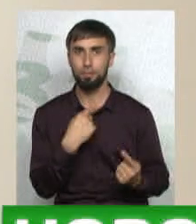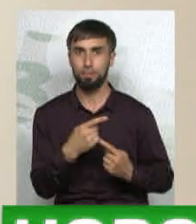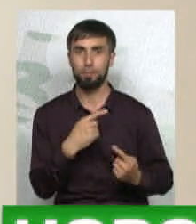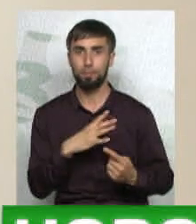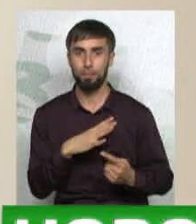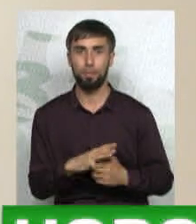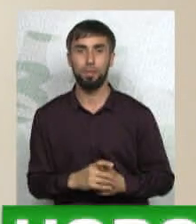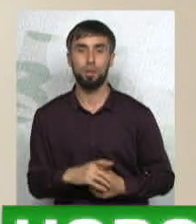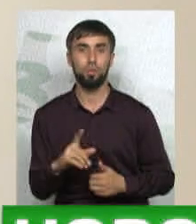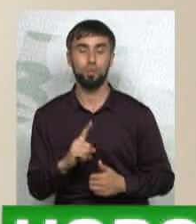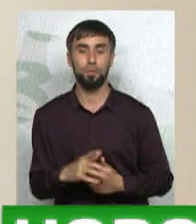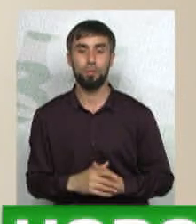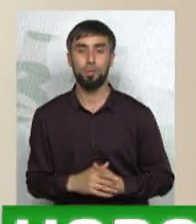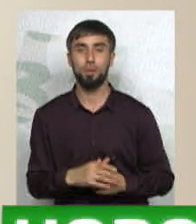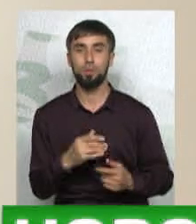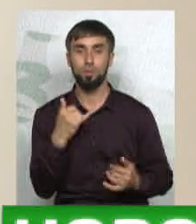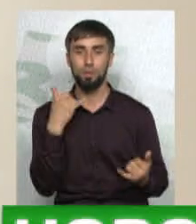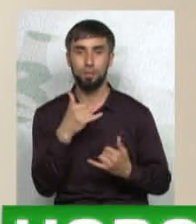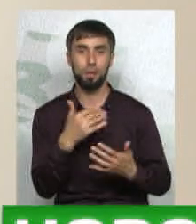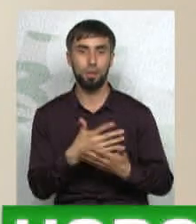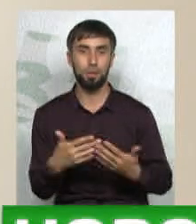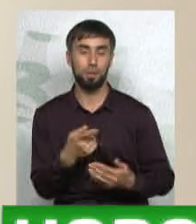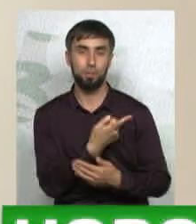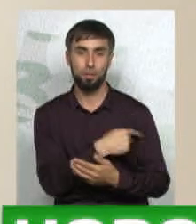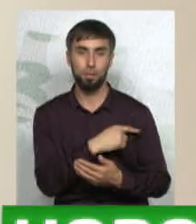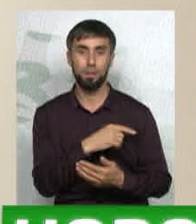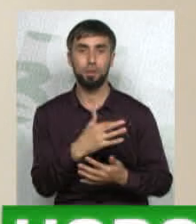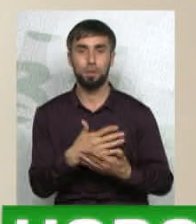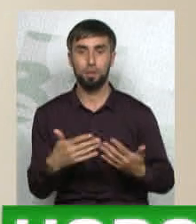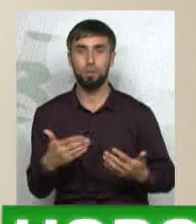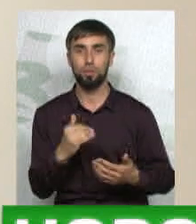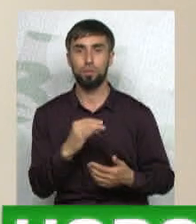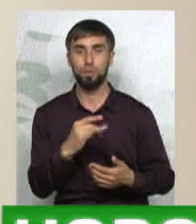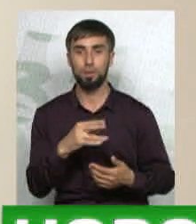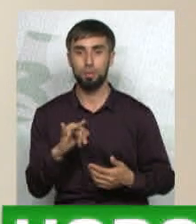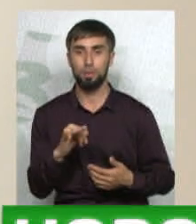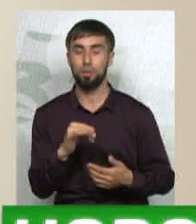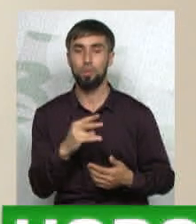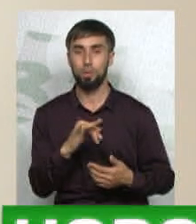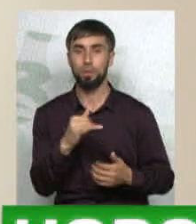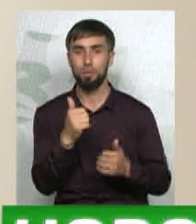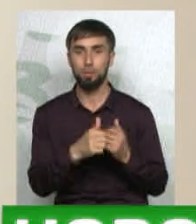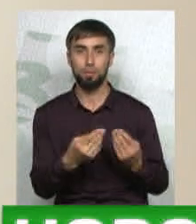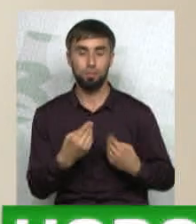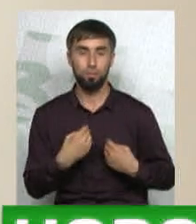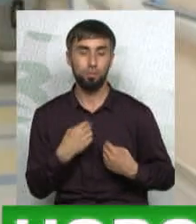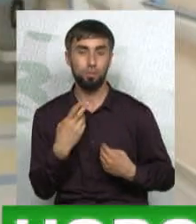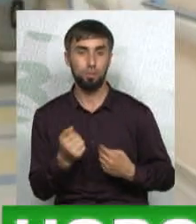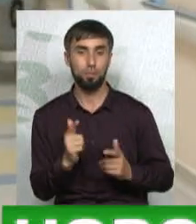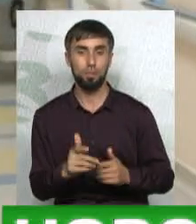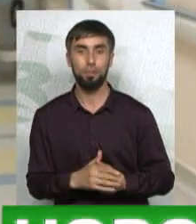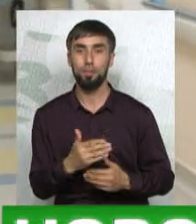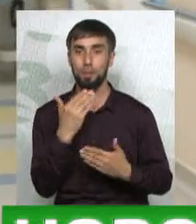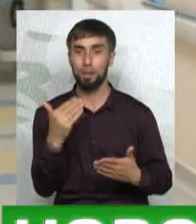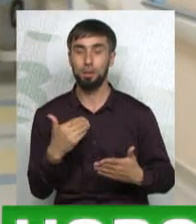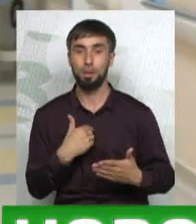переговоры, что созванивались с различными больницами, с различными учреждениями, не всегда нам давали положительный ответ. Наконец-то